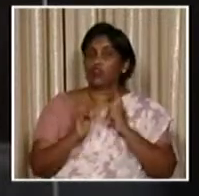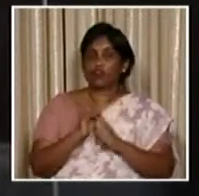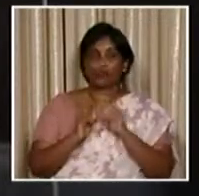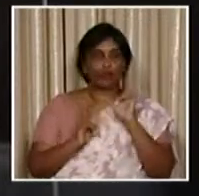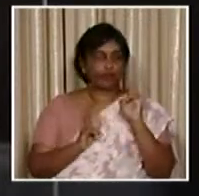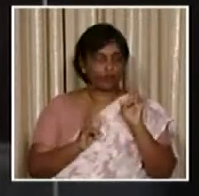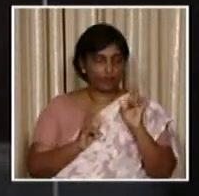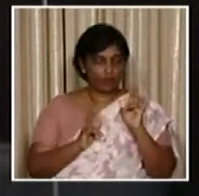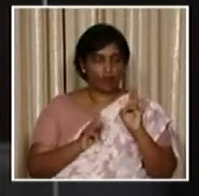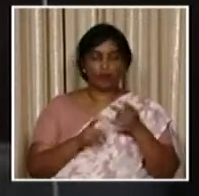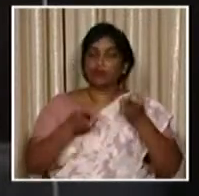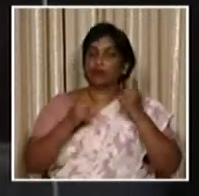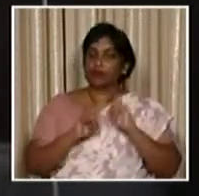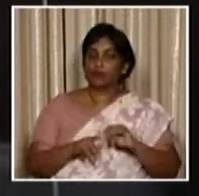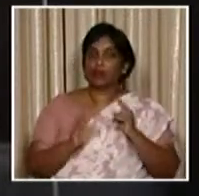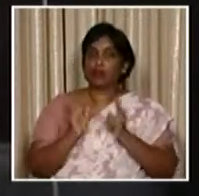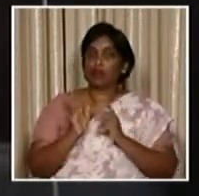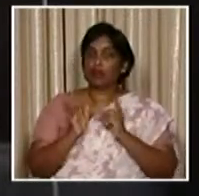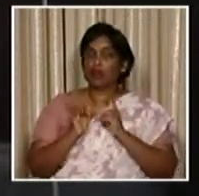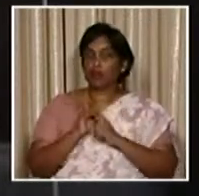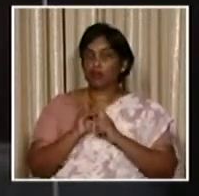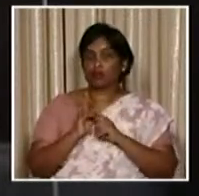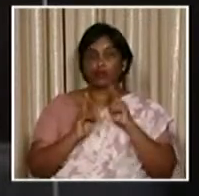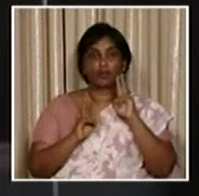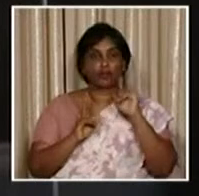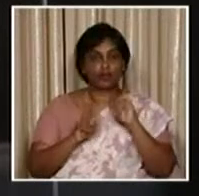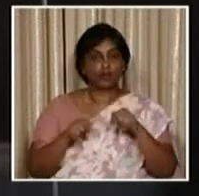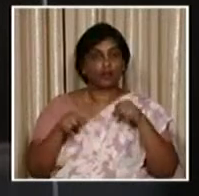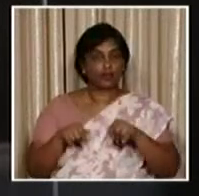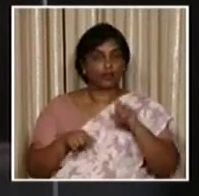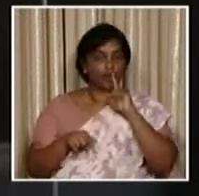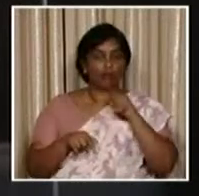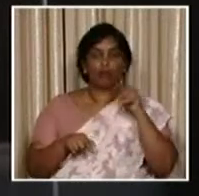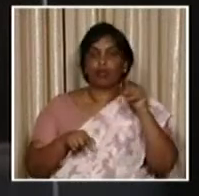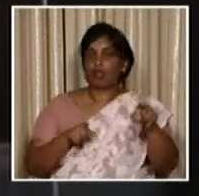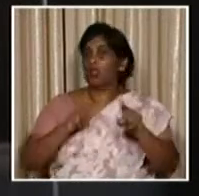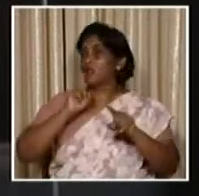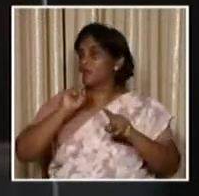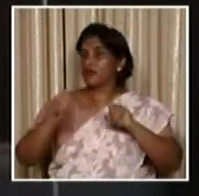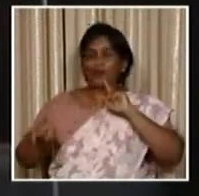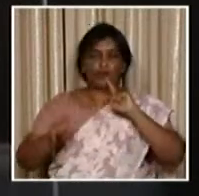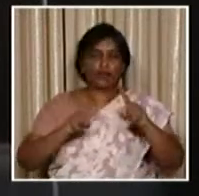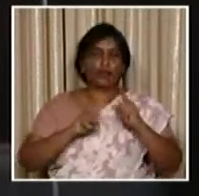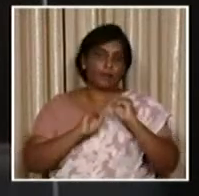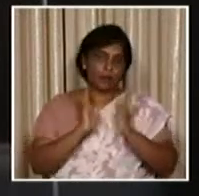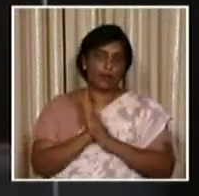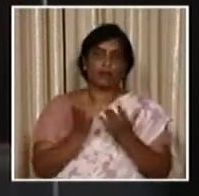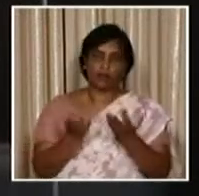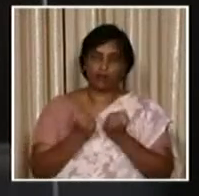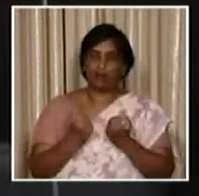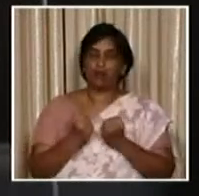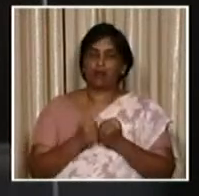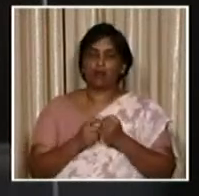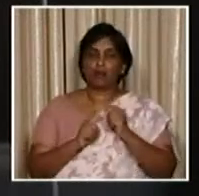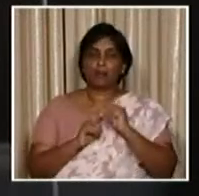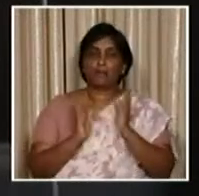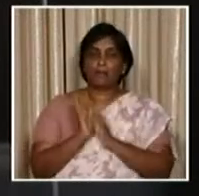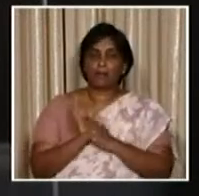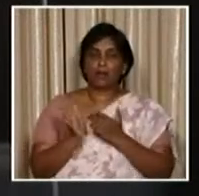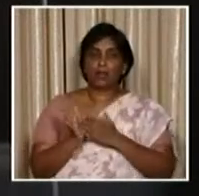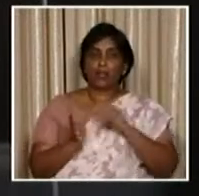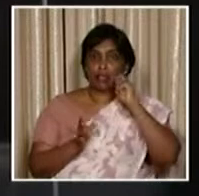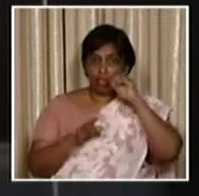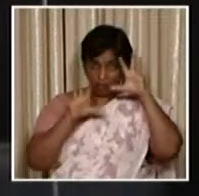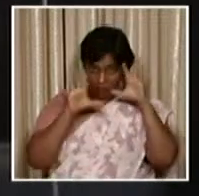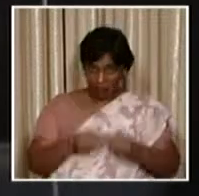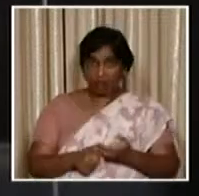wenda ilangata oktober 26 wenda Meten di kiwa mama area gini utta huwa, meha gini utta huwa, agameti kam baragan, agameti kam kiyanne appochi ke